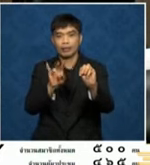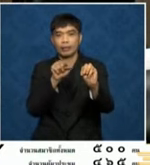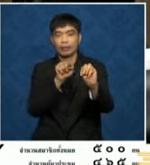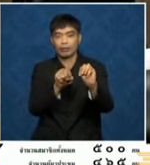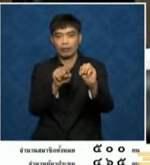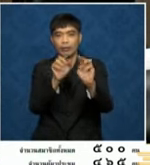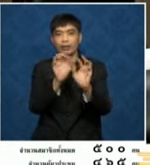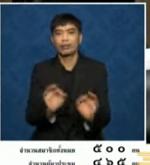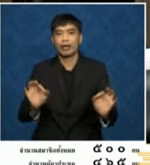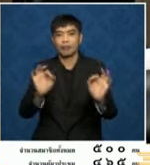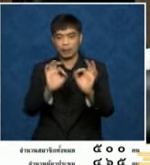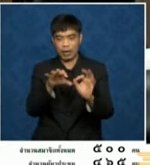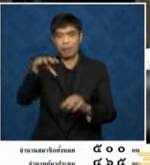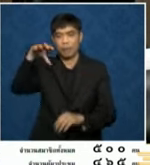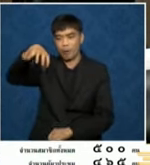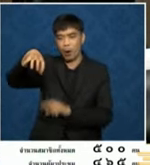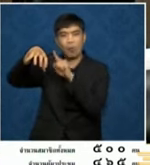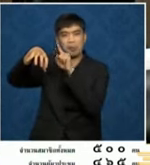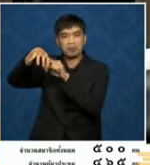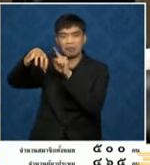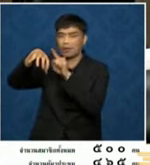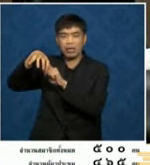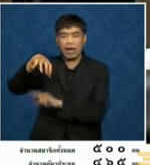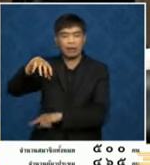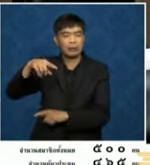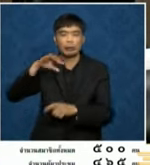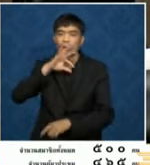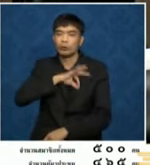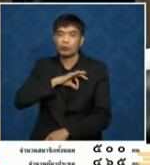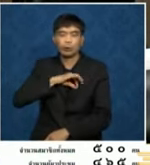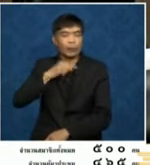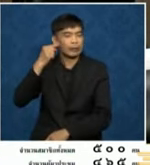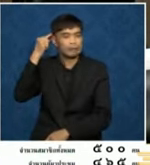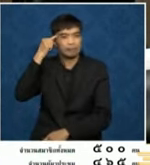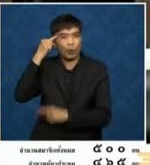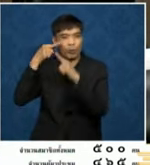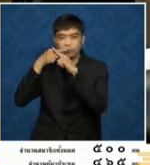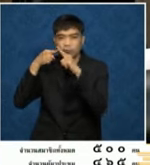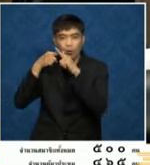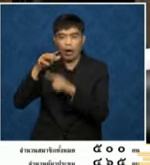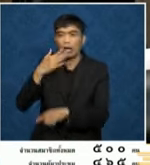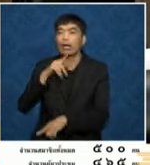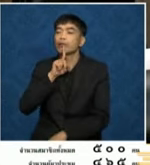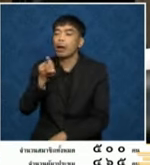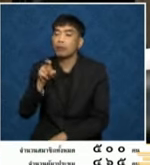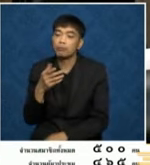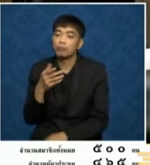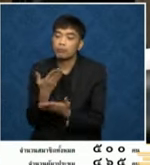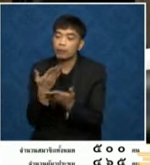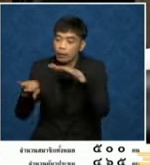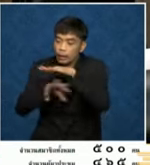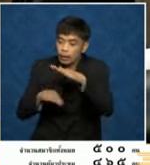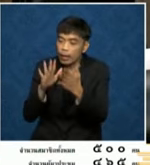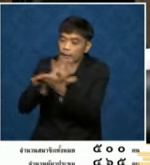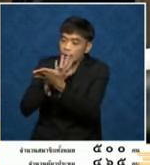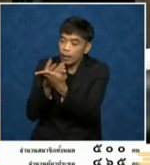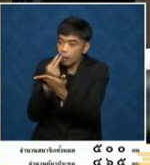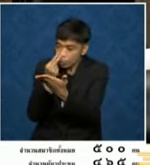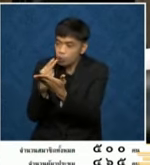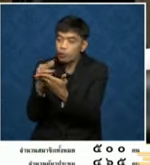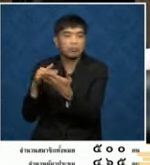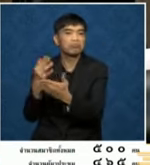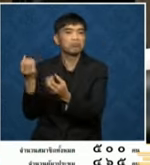เดียวในอนุกรรมการความมั่นคงที่น่าปวดหัวที่สุดถามอะไรก็ตอบไม่ได้เอกสารชี้แจงก็ไม่มีเวลาล่วงเล